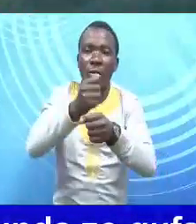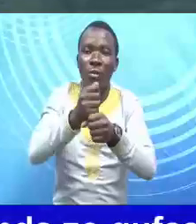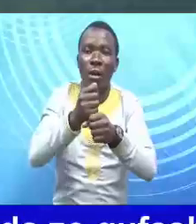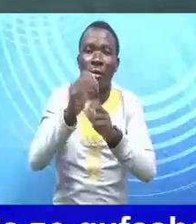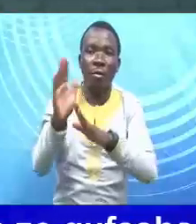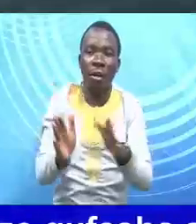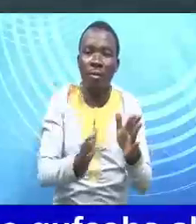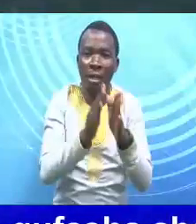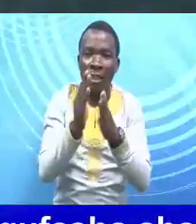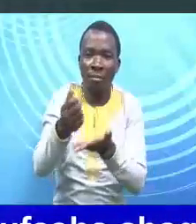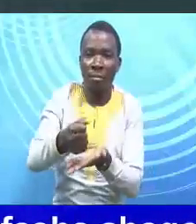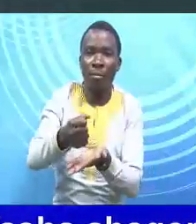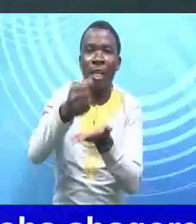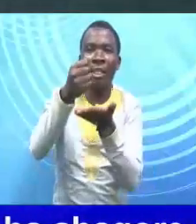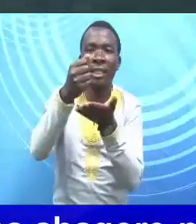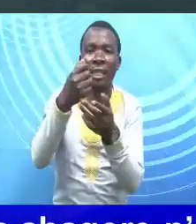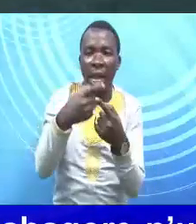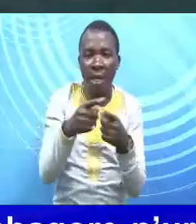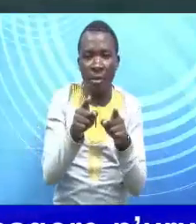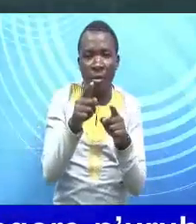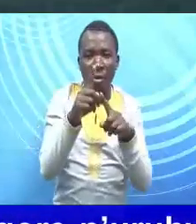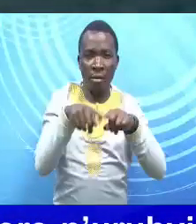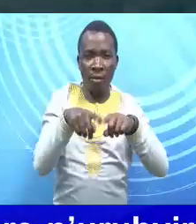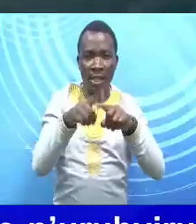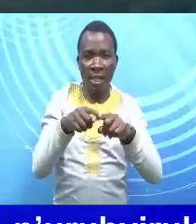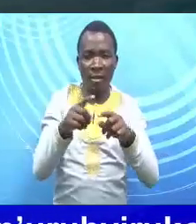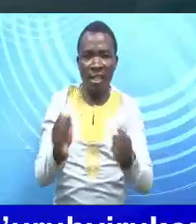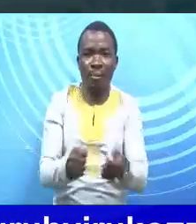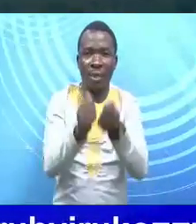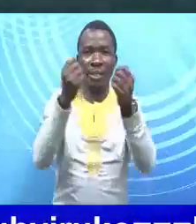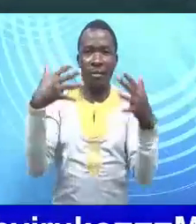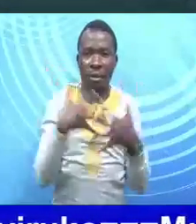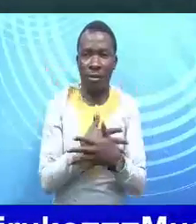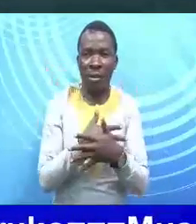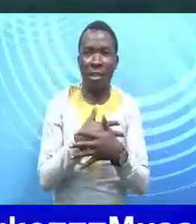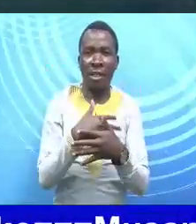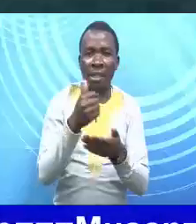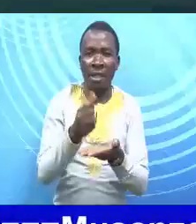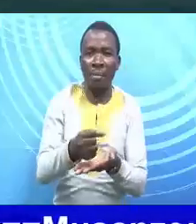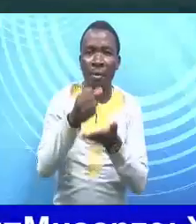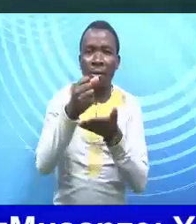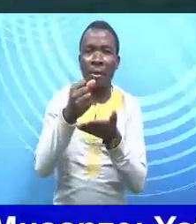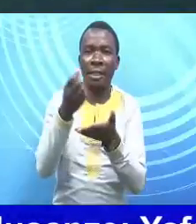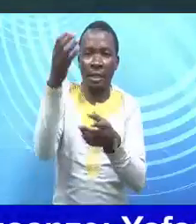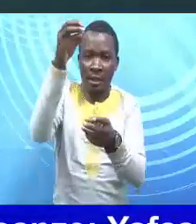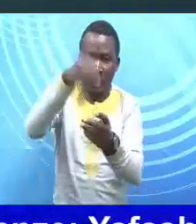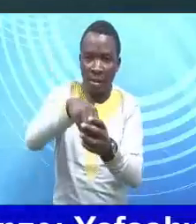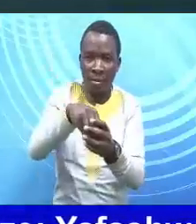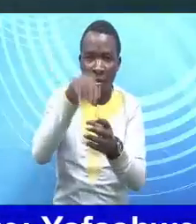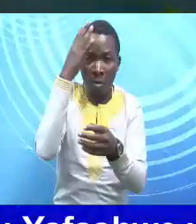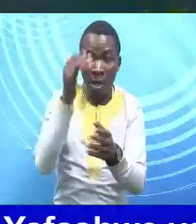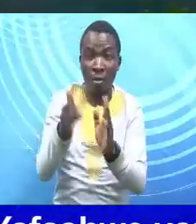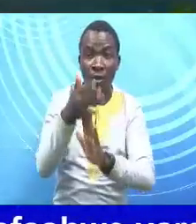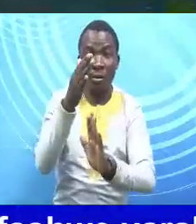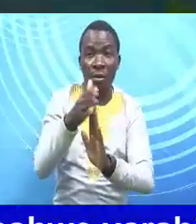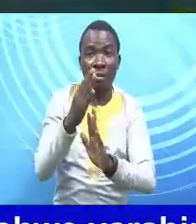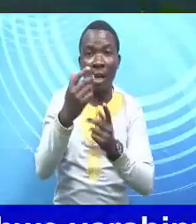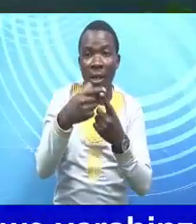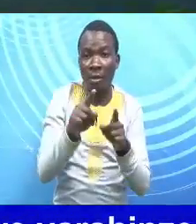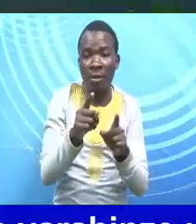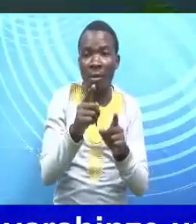waranagenewe ingengo y'imari gusa ngo bitewe n'ibiza byaje bitunguranye nibyo iyi ngengo y'imari yahise ishyirwamo kubera ko byihutirwaga